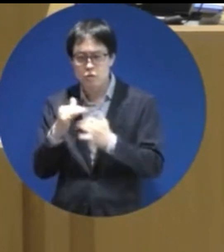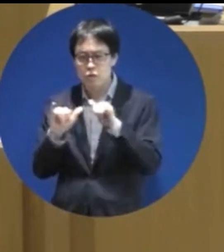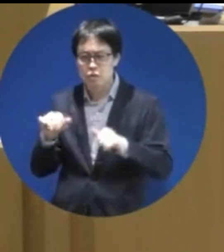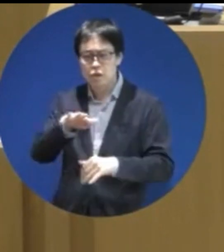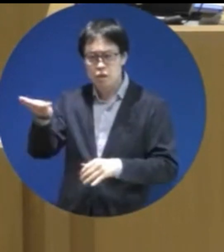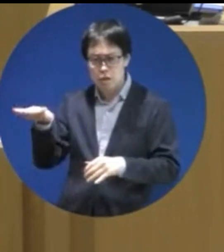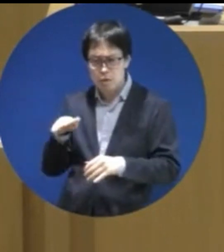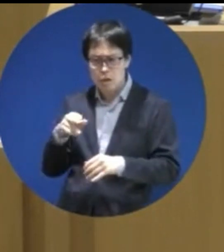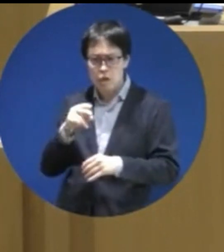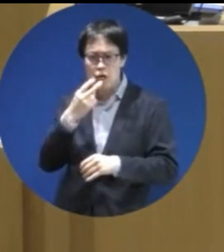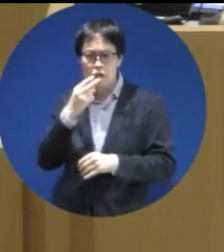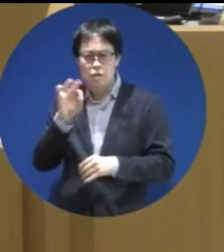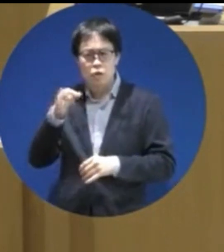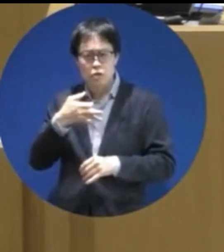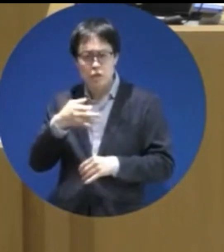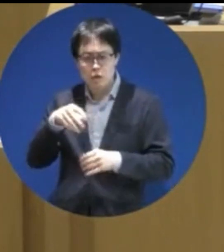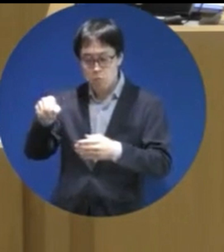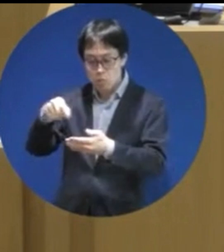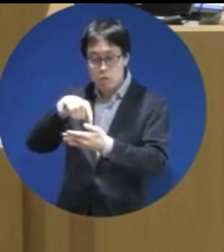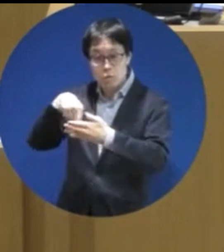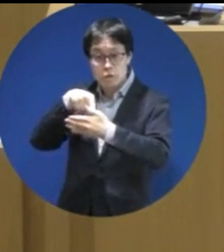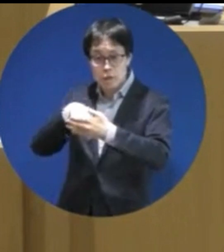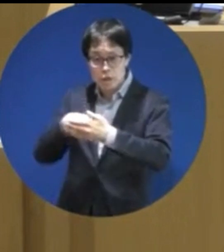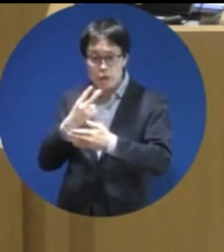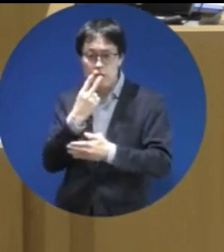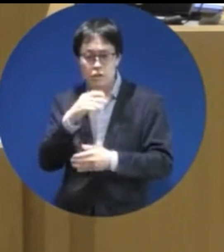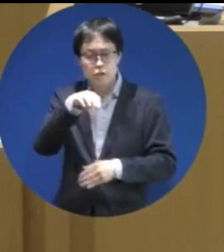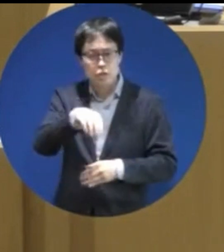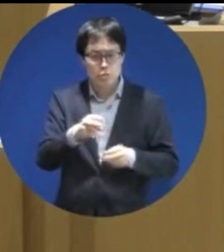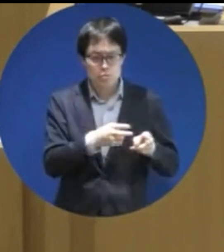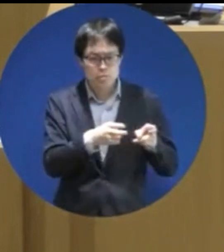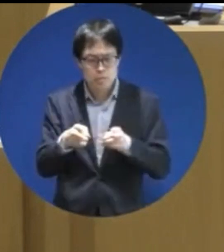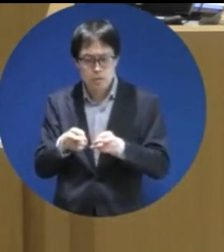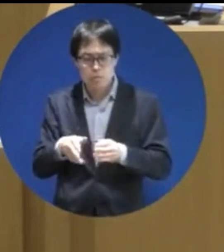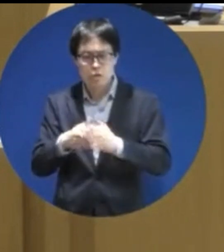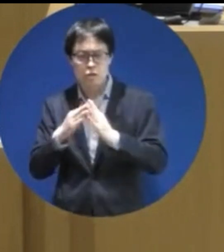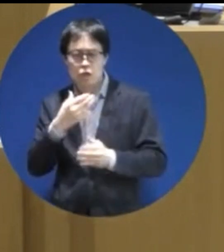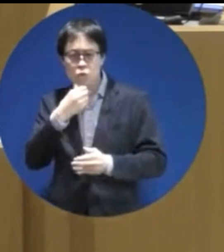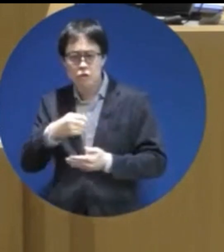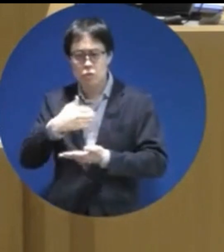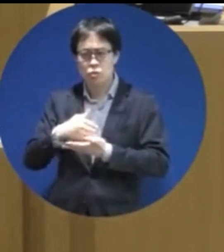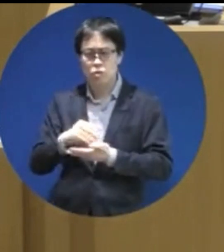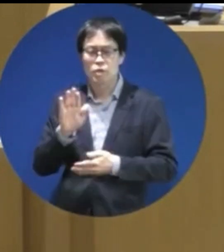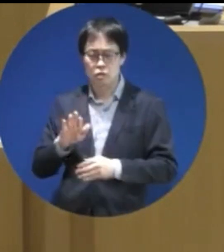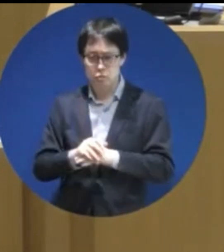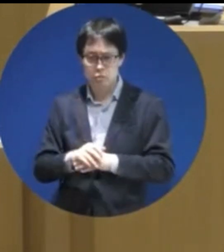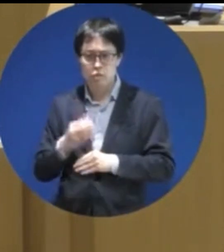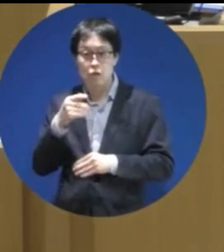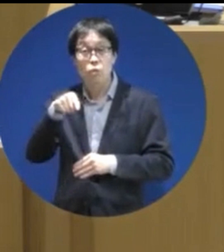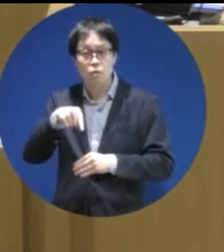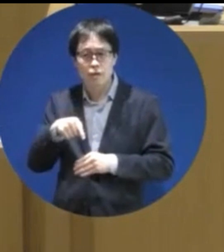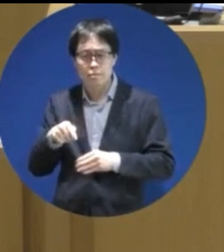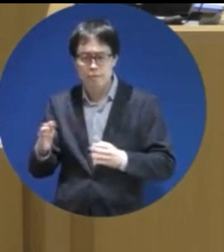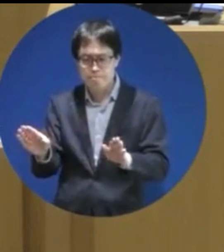からはタバコ税などの歳入の中から喫煙所を整備してほしい、そのような声を頂戴します。渋谷区で完全密